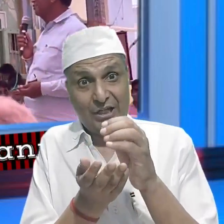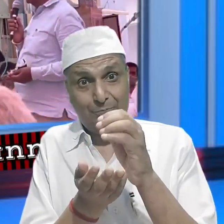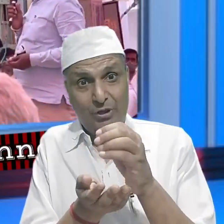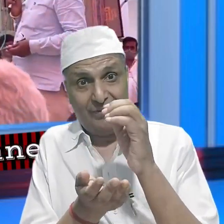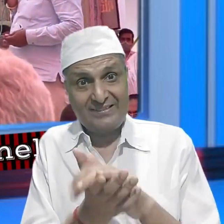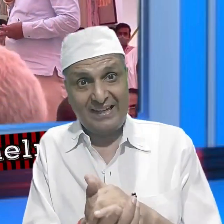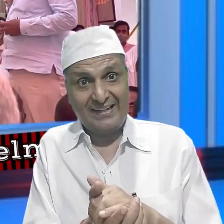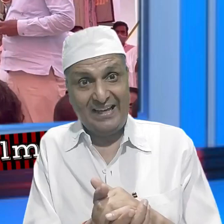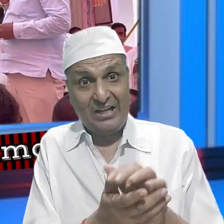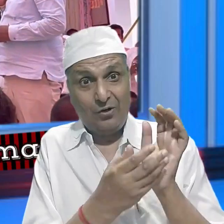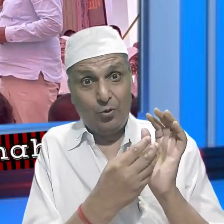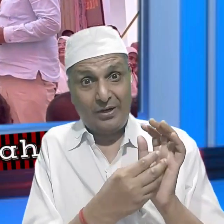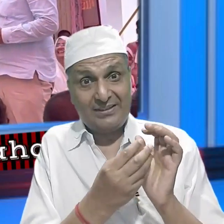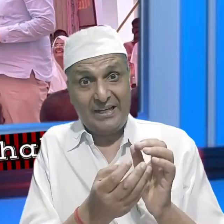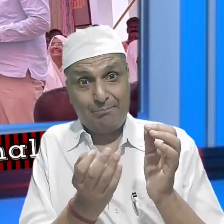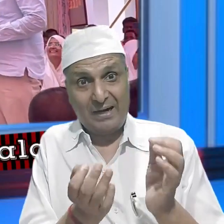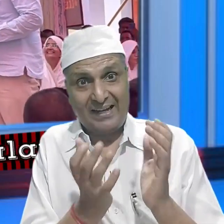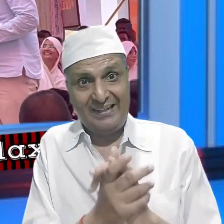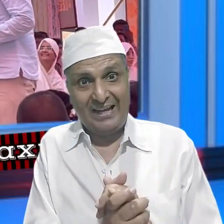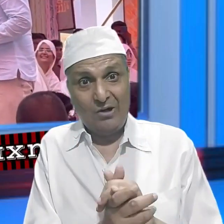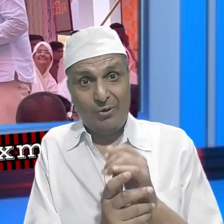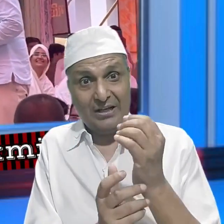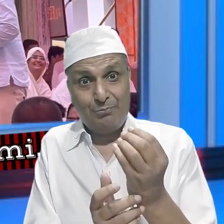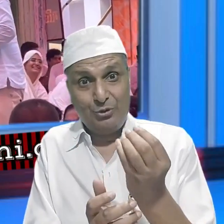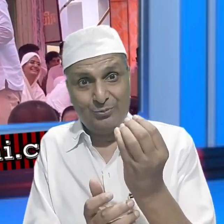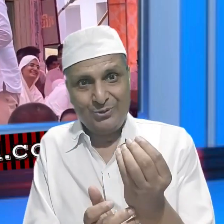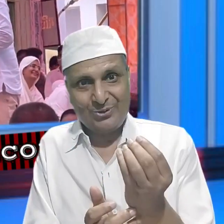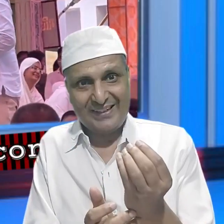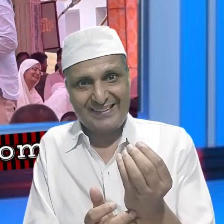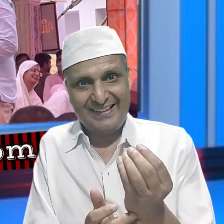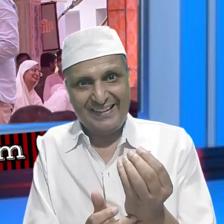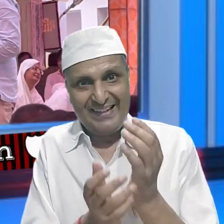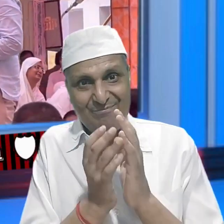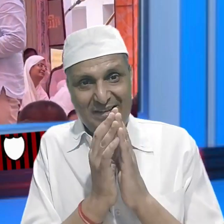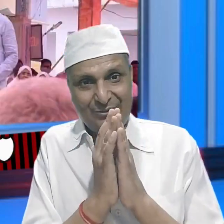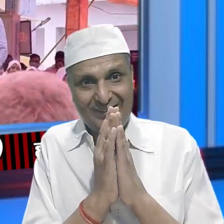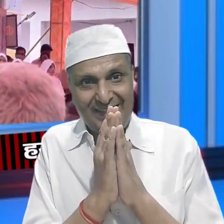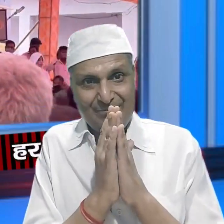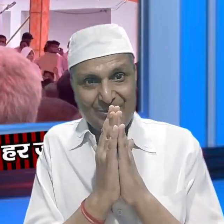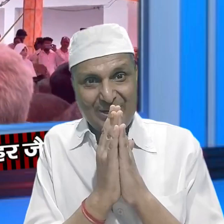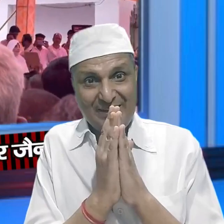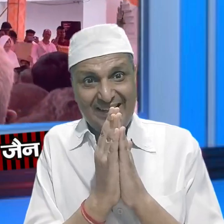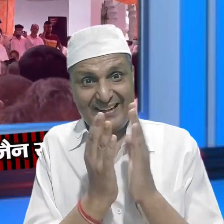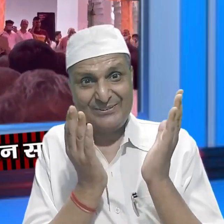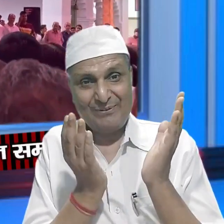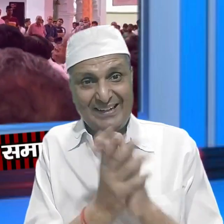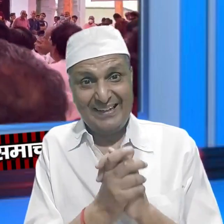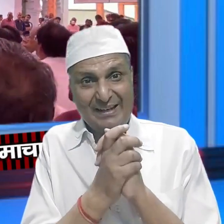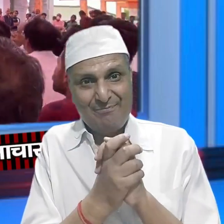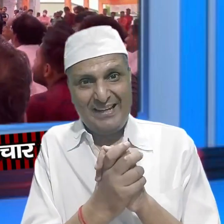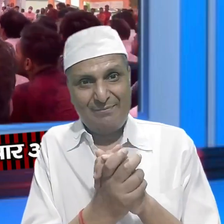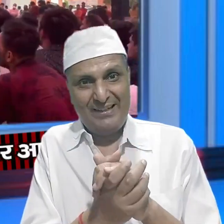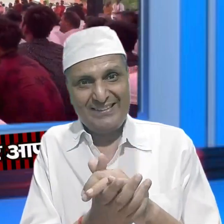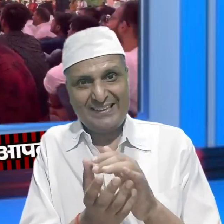कई जगह पूरे वेग से आ रही है, लोग कहते हैं बाढ़ आ रही है और यहाँ बूंद बूंद को तरस रहे हैं। मेरी तो इतनी ही मनोकामना है आज गुरुवार